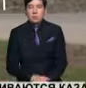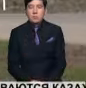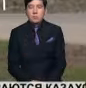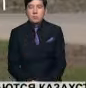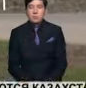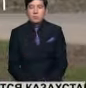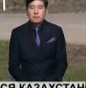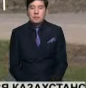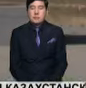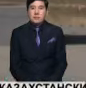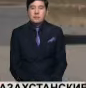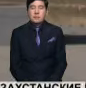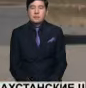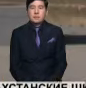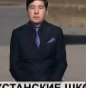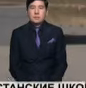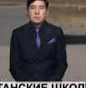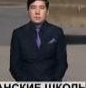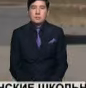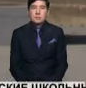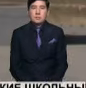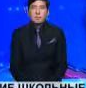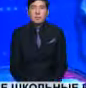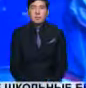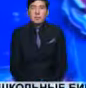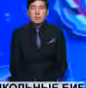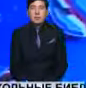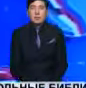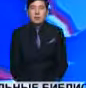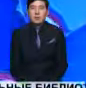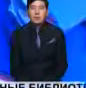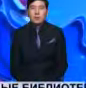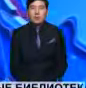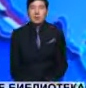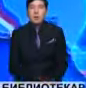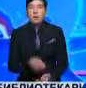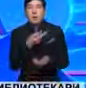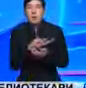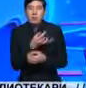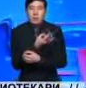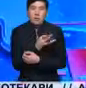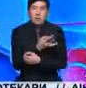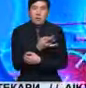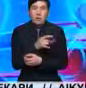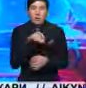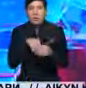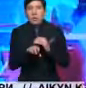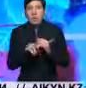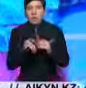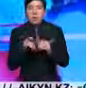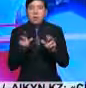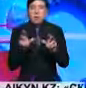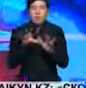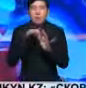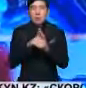Асет Елимбаев, Астана Таймс, Алматинская область. Тело младенца нашли в одном из заброшенных зданий в Алматинской